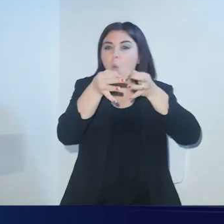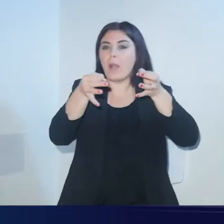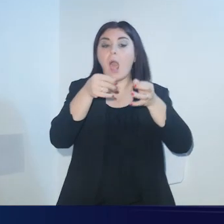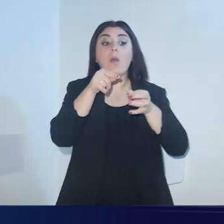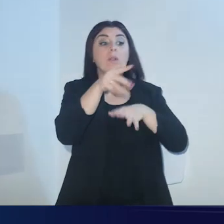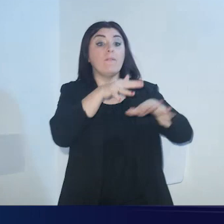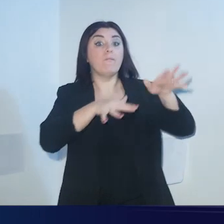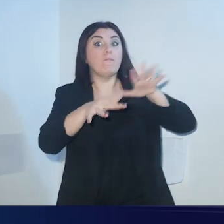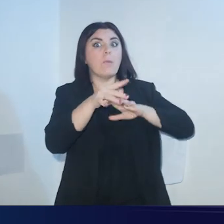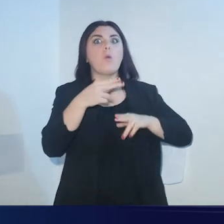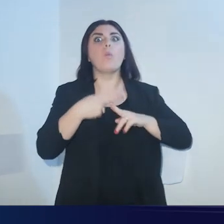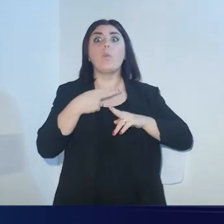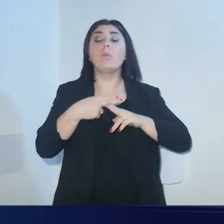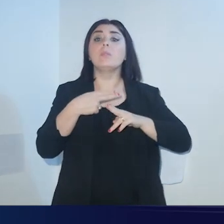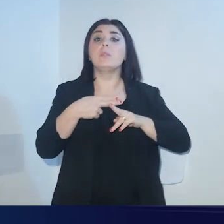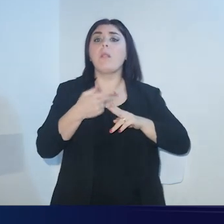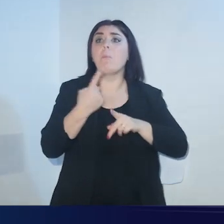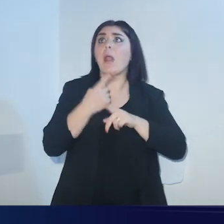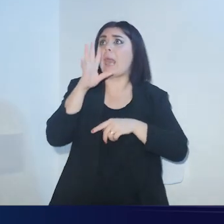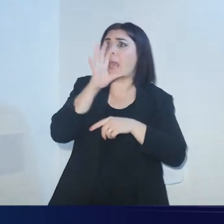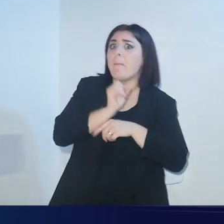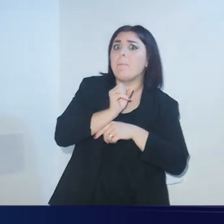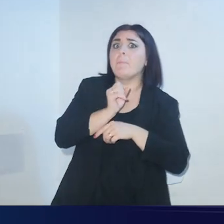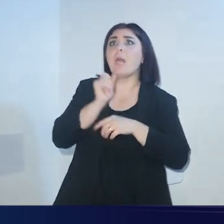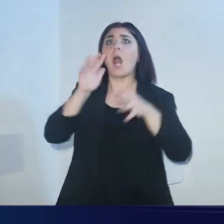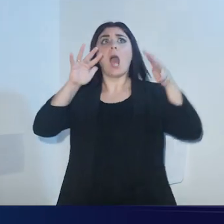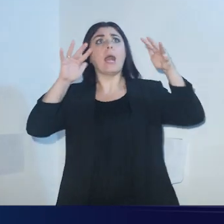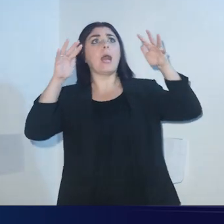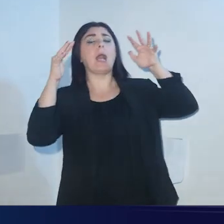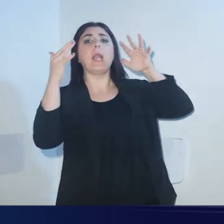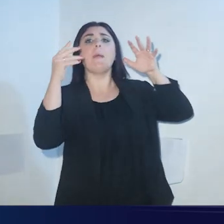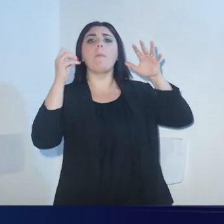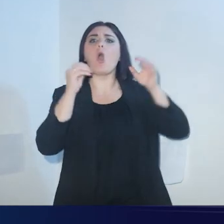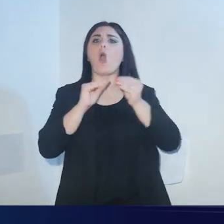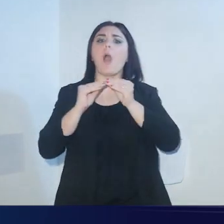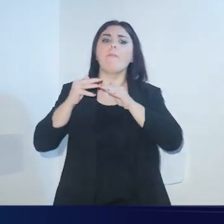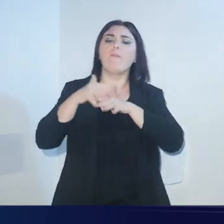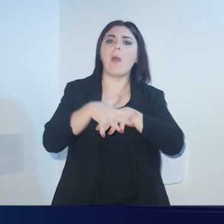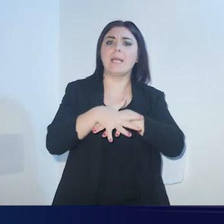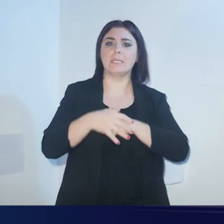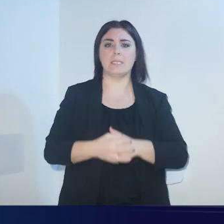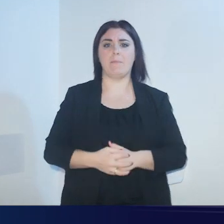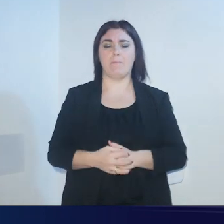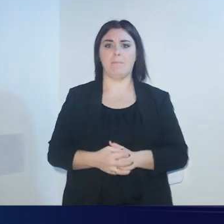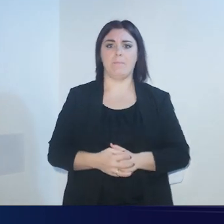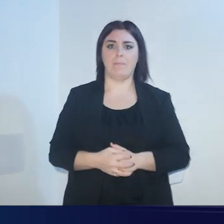informazioni che possono essere utili per capire come il clima ha influito.